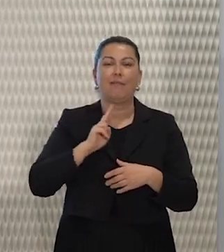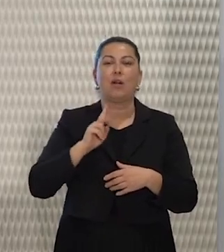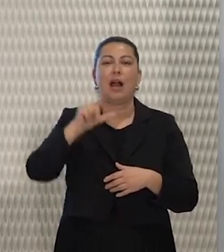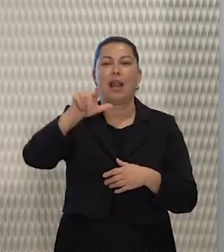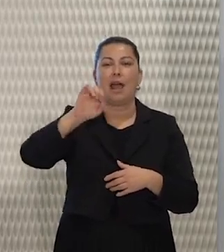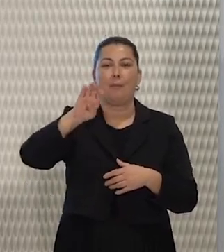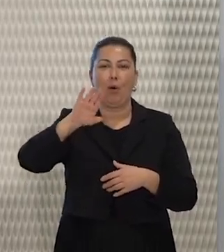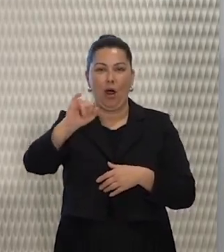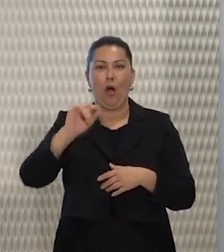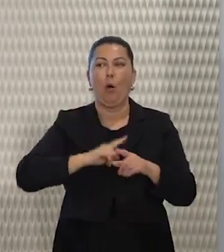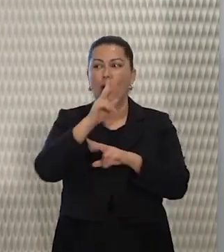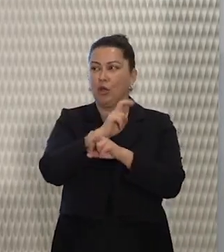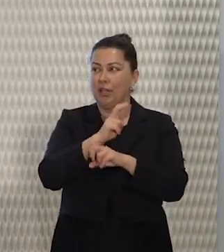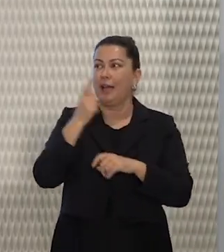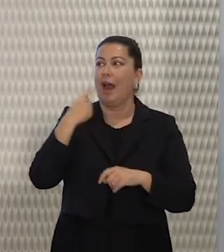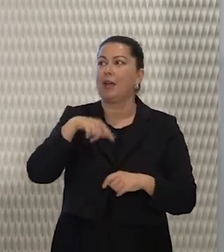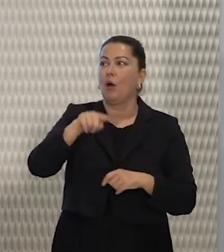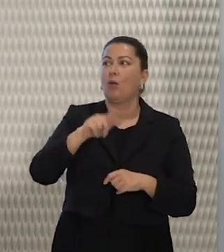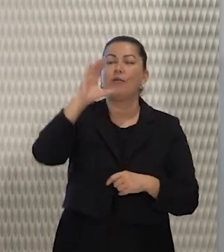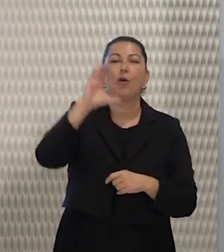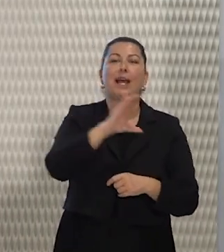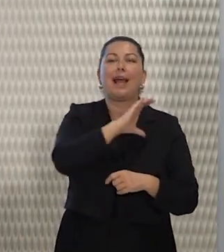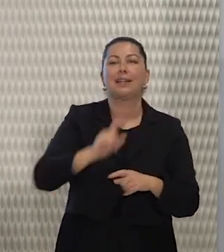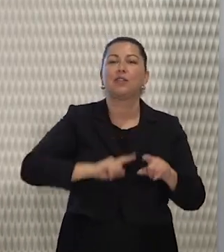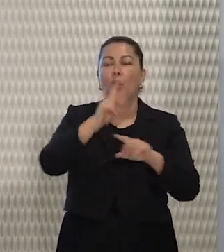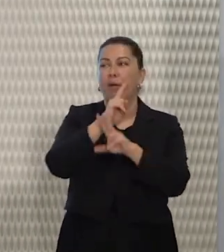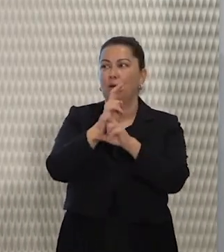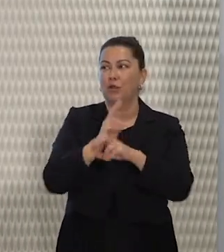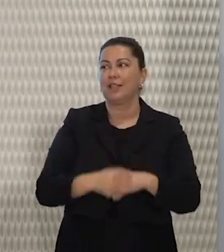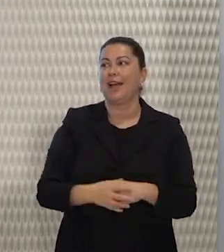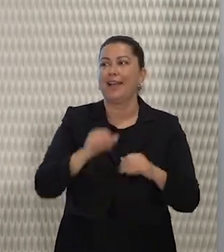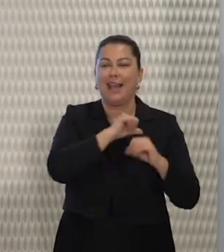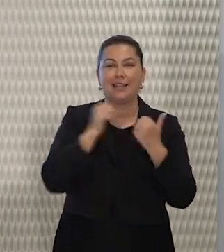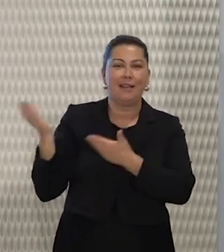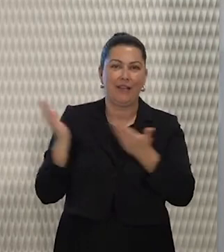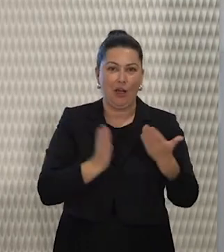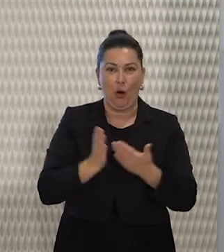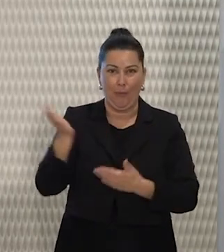Martina Sturmberger von der Caritas Oberösterreich herzlich willkommen.